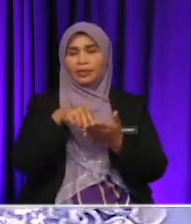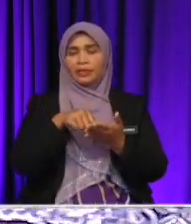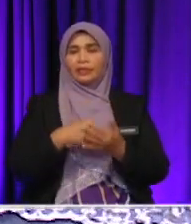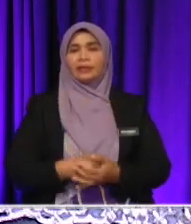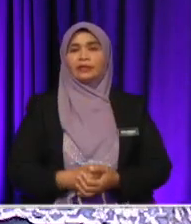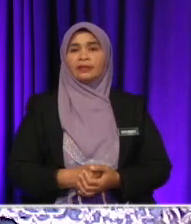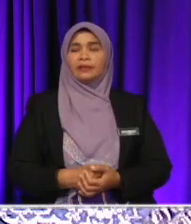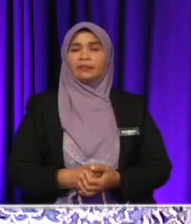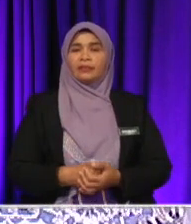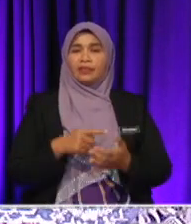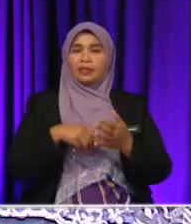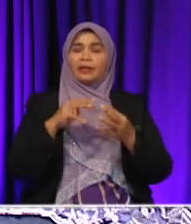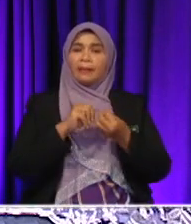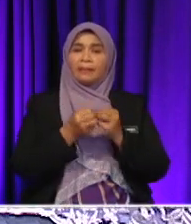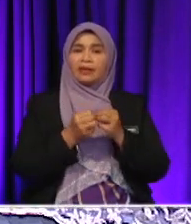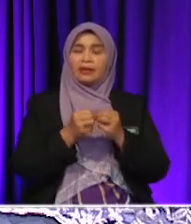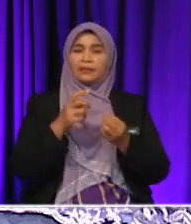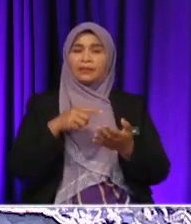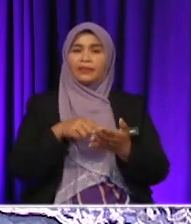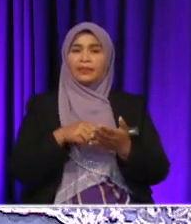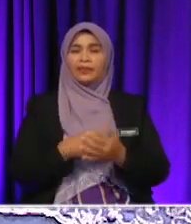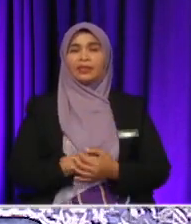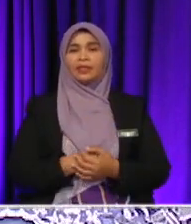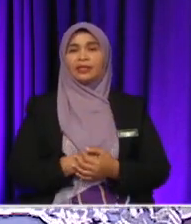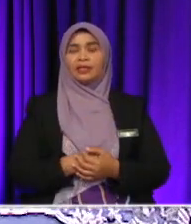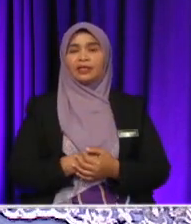masalah-masalah yang dihadapi oleh pokok halusi